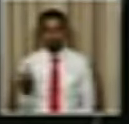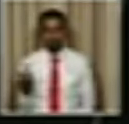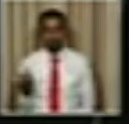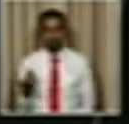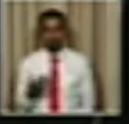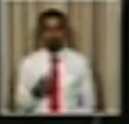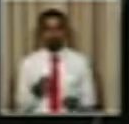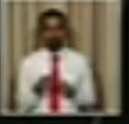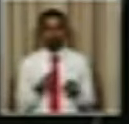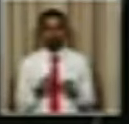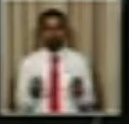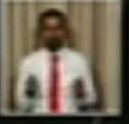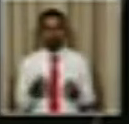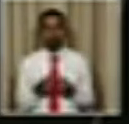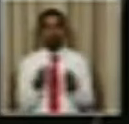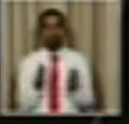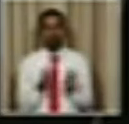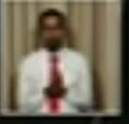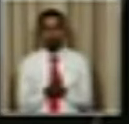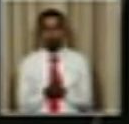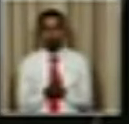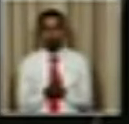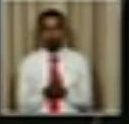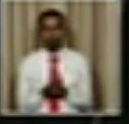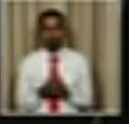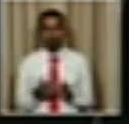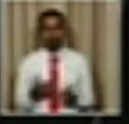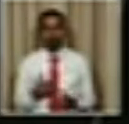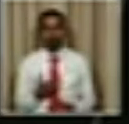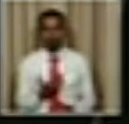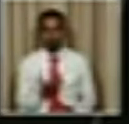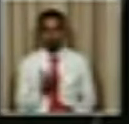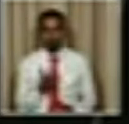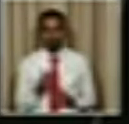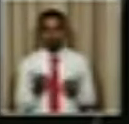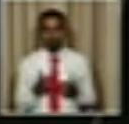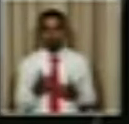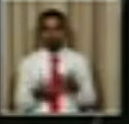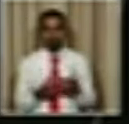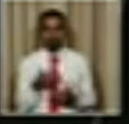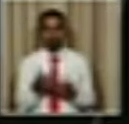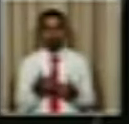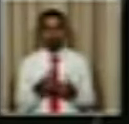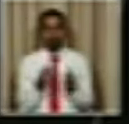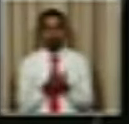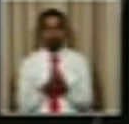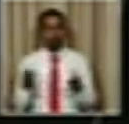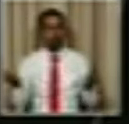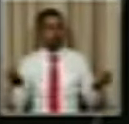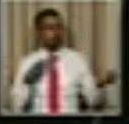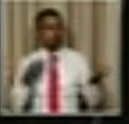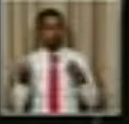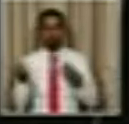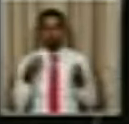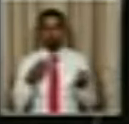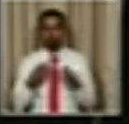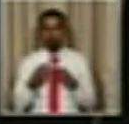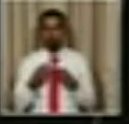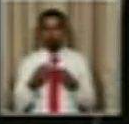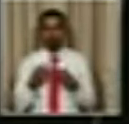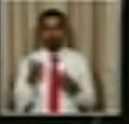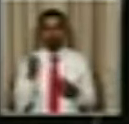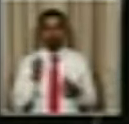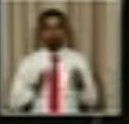වගේ නෙවෙයි හැමෝටම තමන්ට අවශ්‍ය කරන ජීවිතය ගෙනියන්න අවශ්‍ය කරන හැමදේම හම්බ වෙනවා.